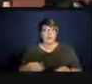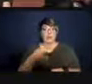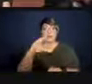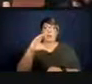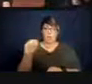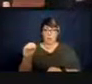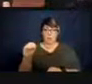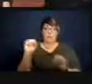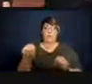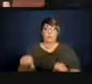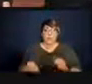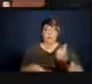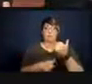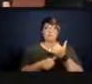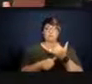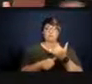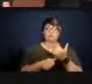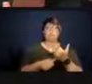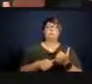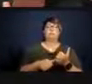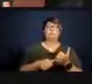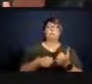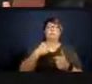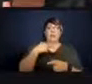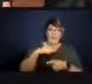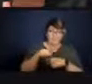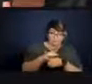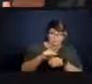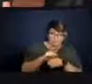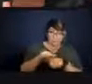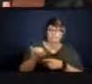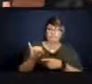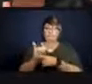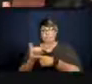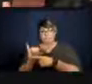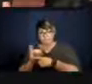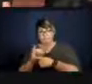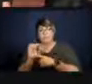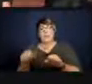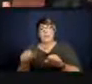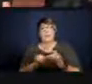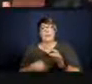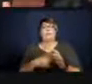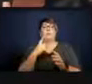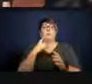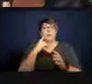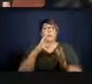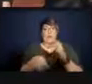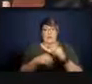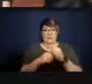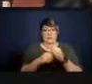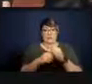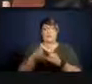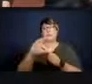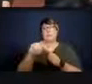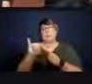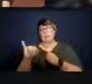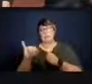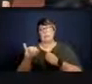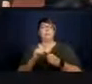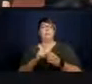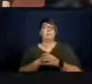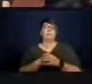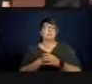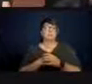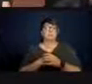بفرص التعلم المرتكزة على العمل، سيتمكن الطلاب من حصول على فرص التدرب والتمرس في